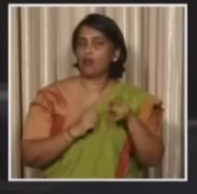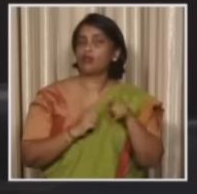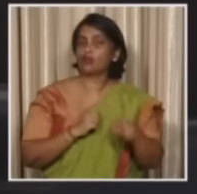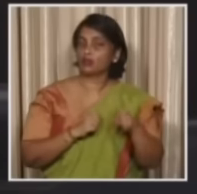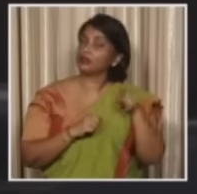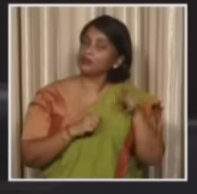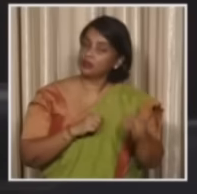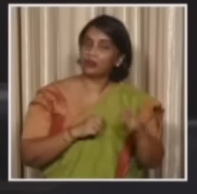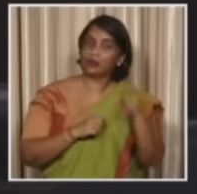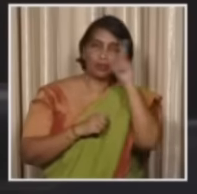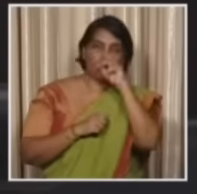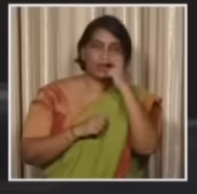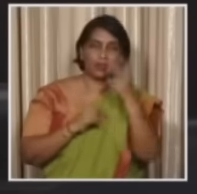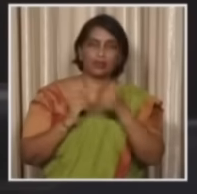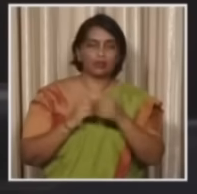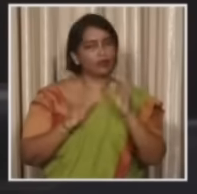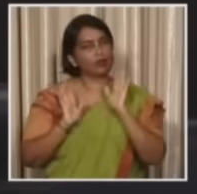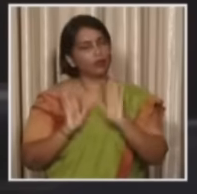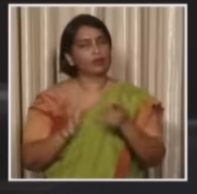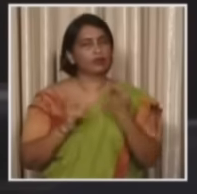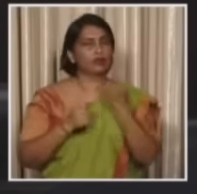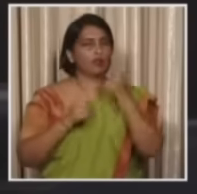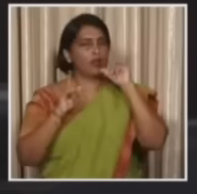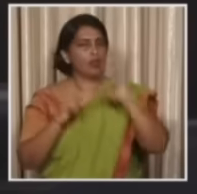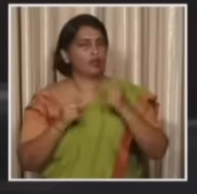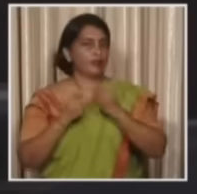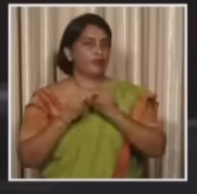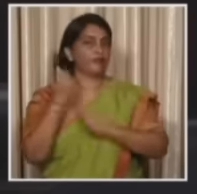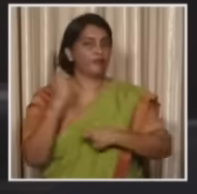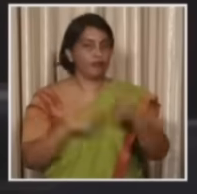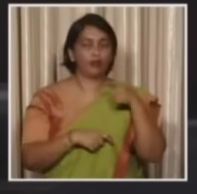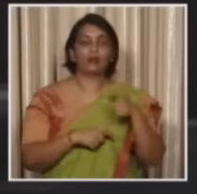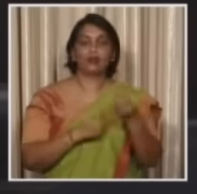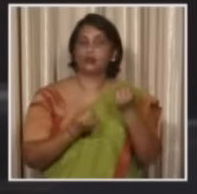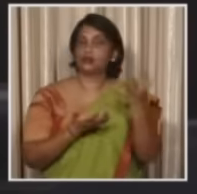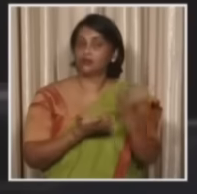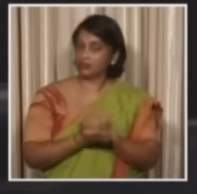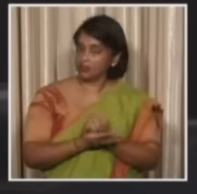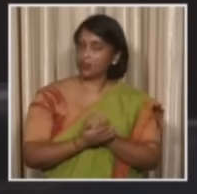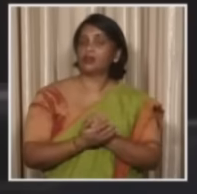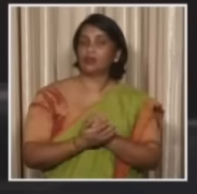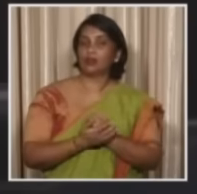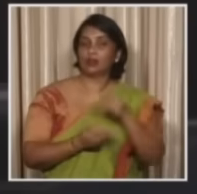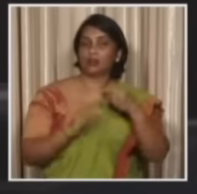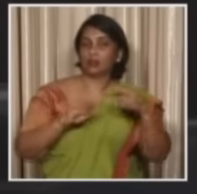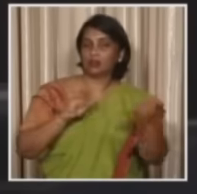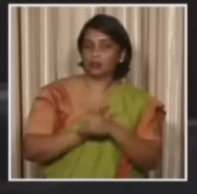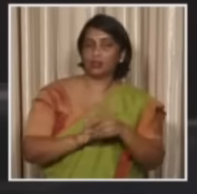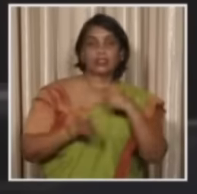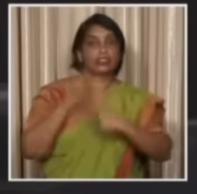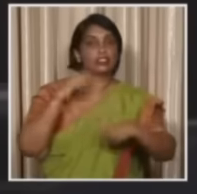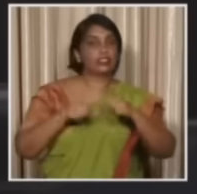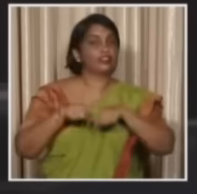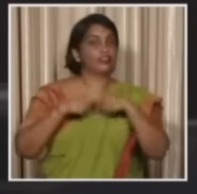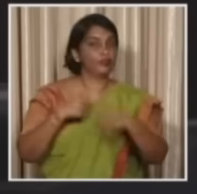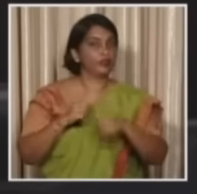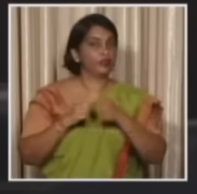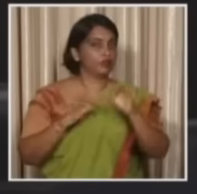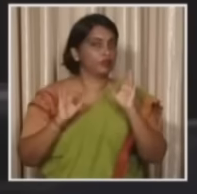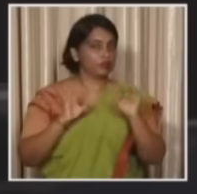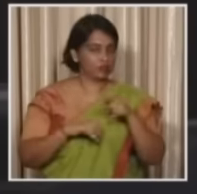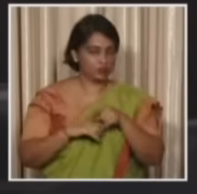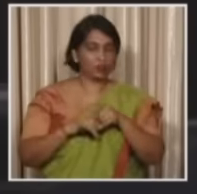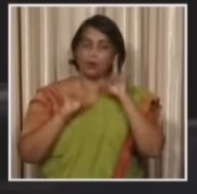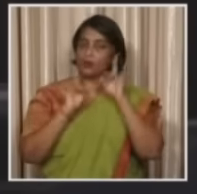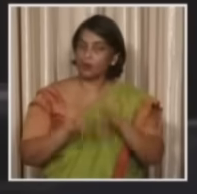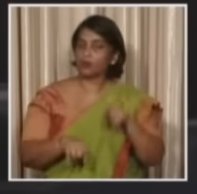මේ මාස දෙක ඇතුලේ කොහොම හරි කීයකට හරි විකුණලා දාලා මේ සල්ලි ටික අරගෙන ඒකේ පගාව අරගෙන ඡන්දවලට වේදම් කරන්න ළමයි මේ ලෑස්ති වෙන්නේ.